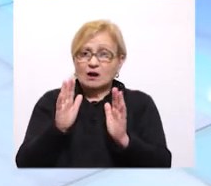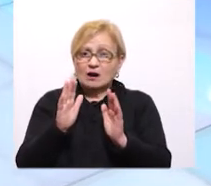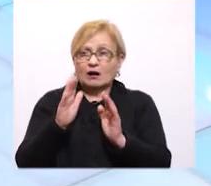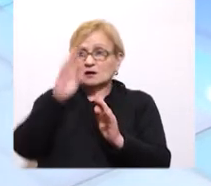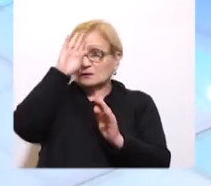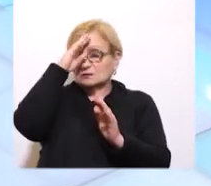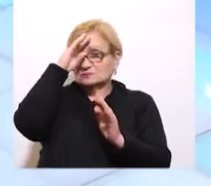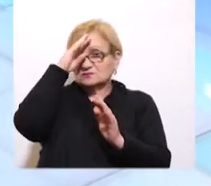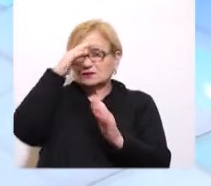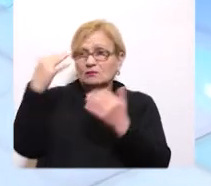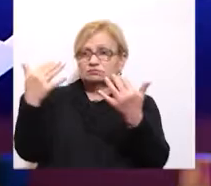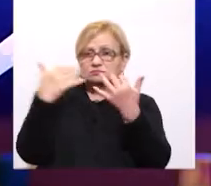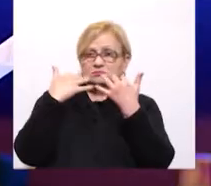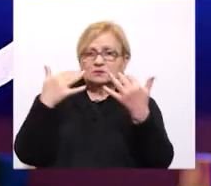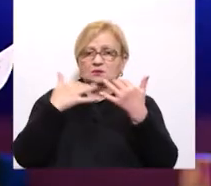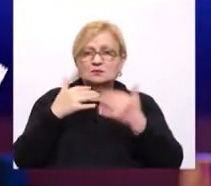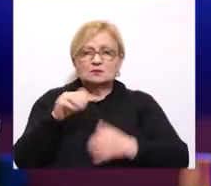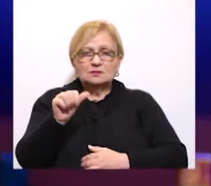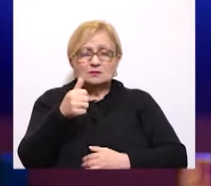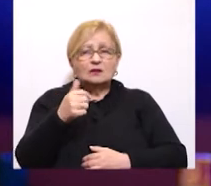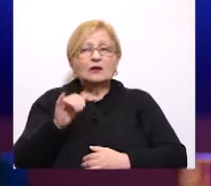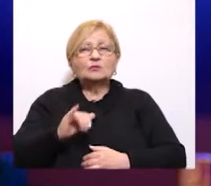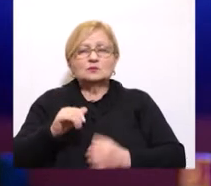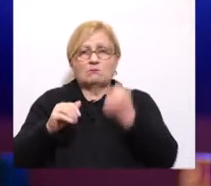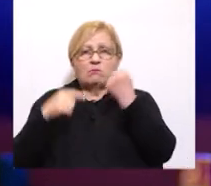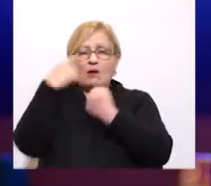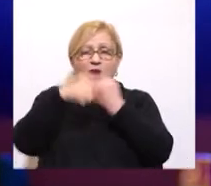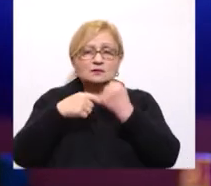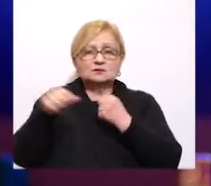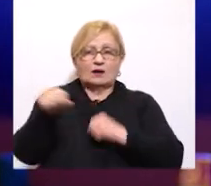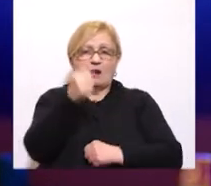მტრების ამოსაგერებლად ხშირად გვჭირდება ფარი და ხმალი.